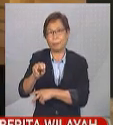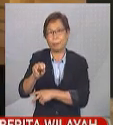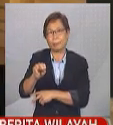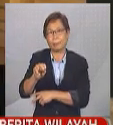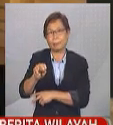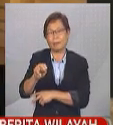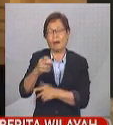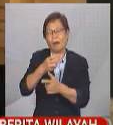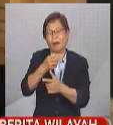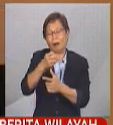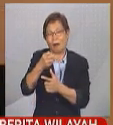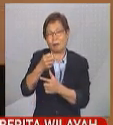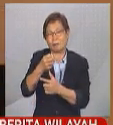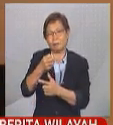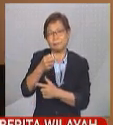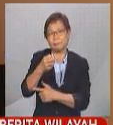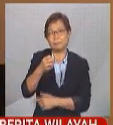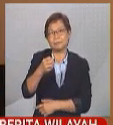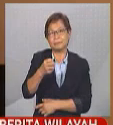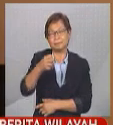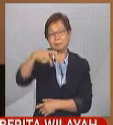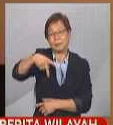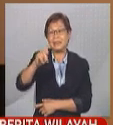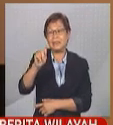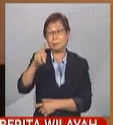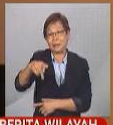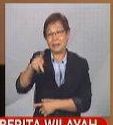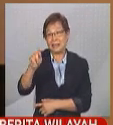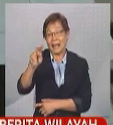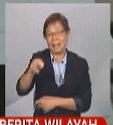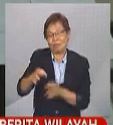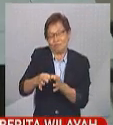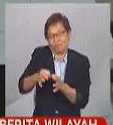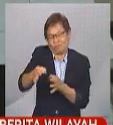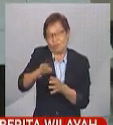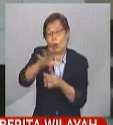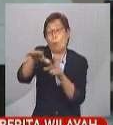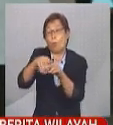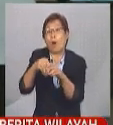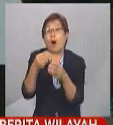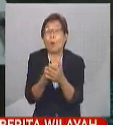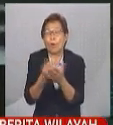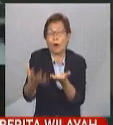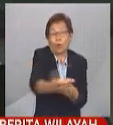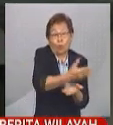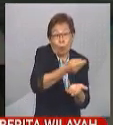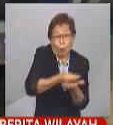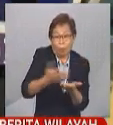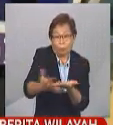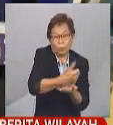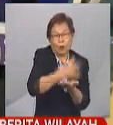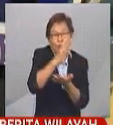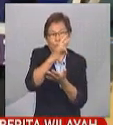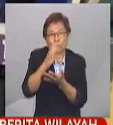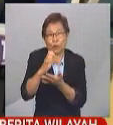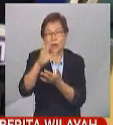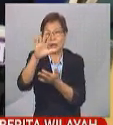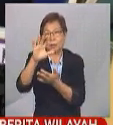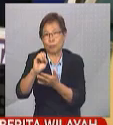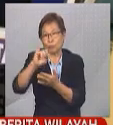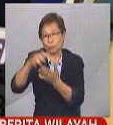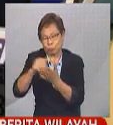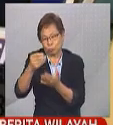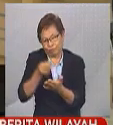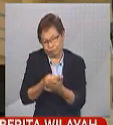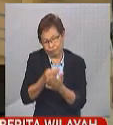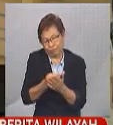ataupun ptptn ia melibatkan jumlah kutipan sebanyak 750000000